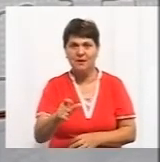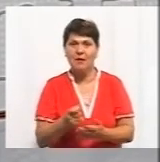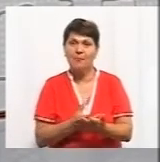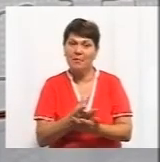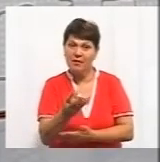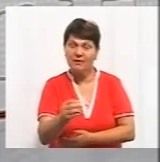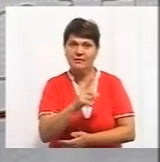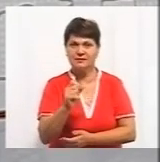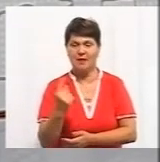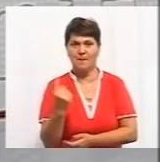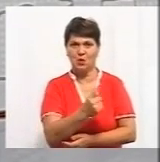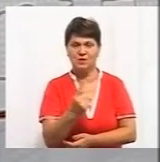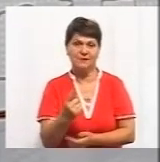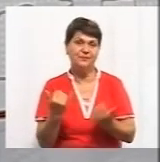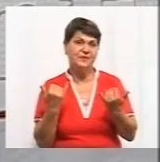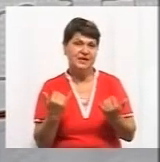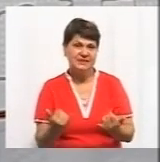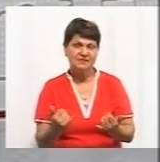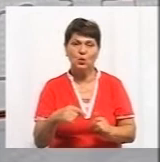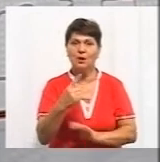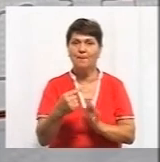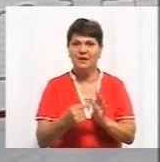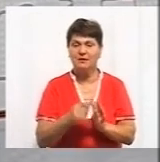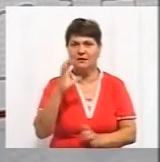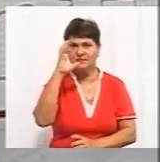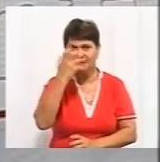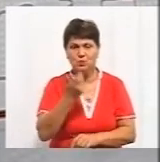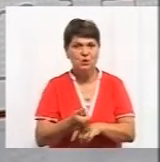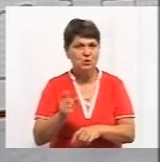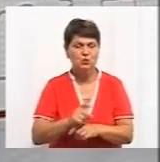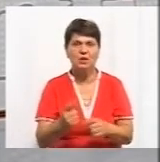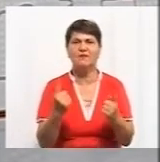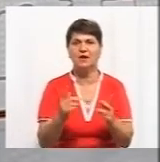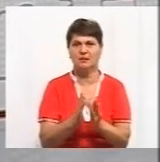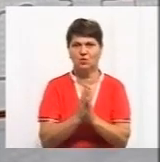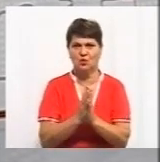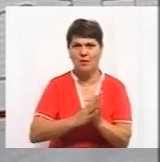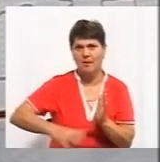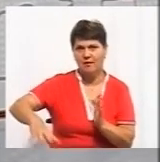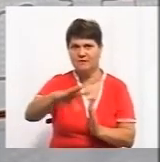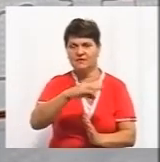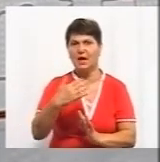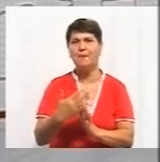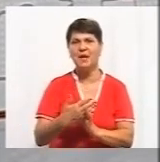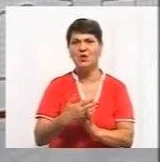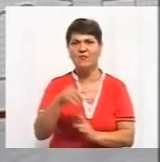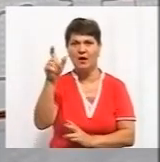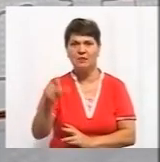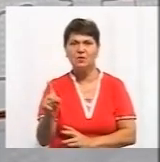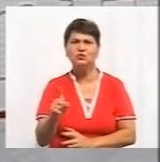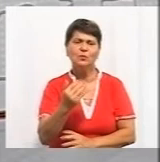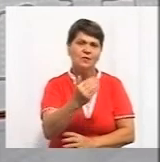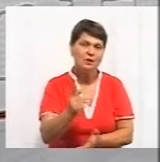за проїзд. Сьогодні питання серйозне дуже і дуже велике прохання до всіх пільгових категорій, щоб вони